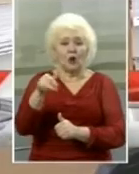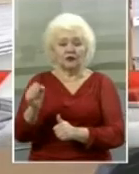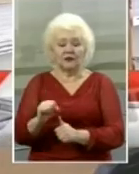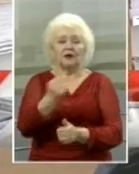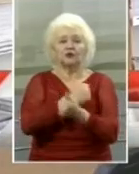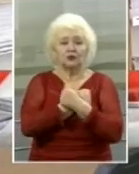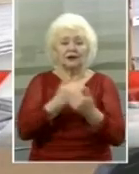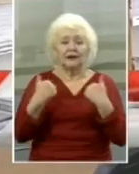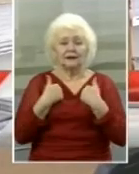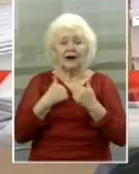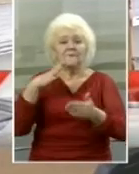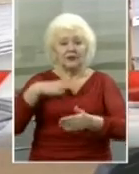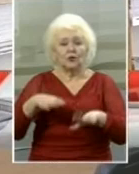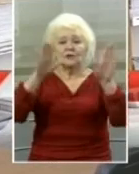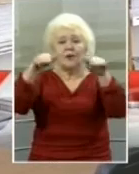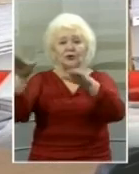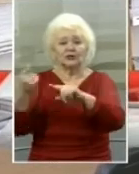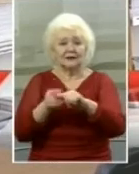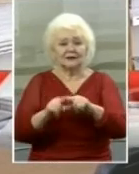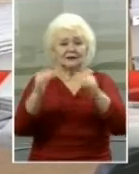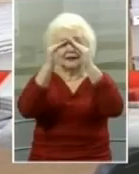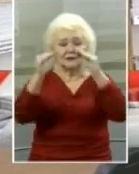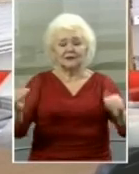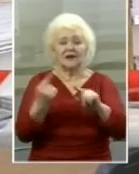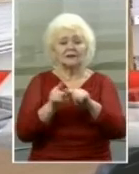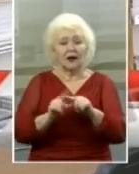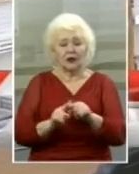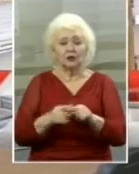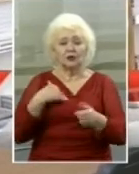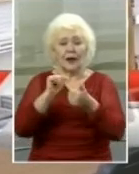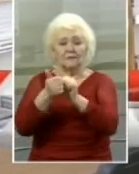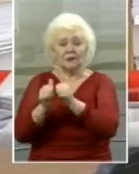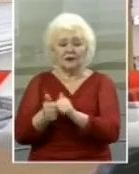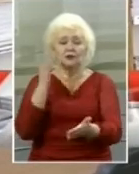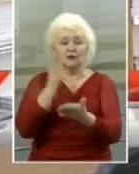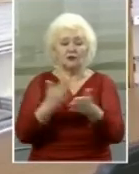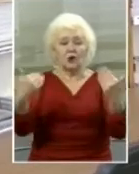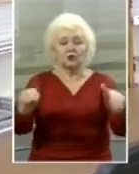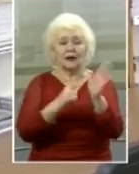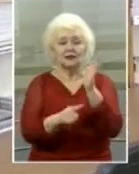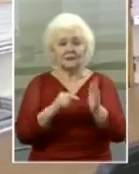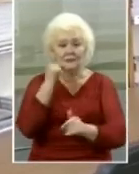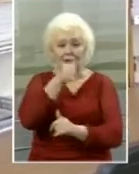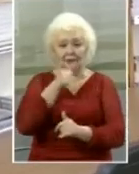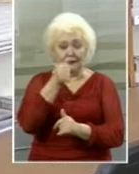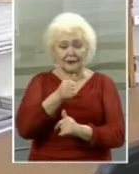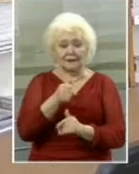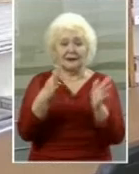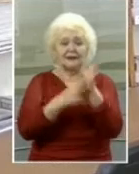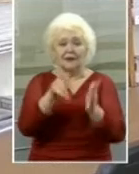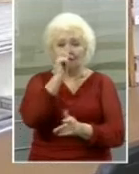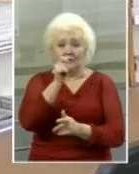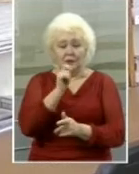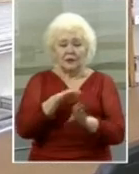сожалению, нам приходится прощаться с этим зданием, в котором мы, библиотека существует уже 60 лет. 9